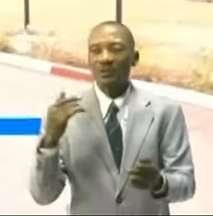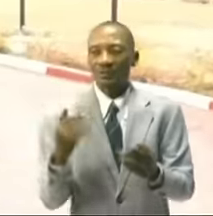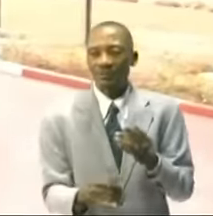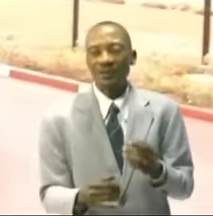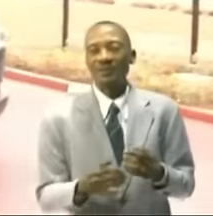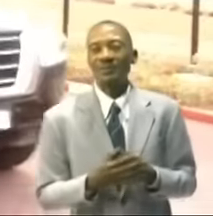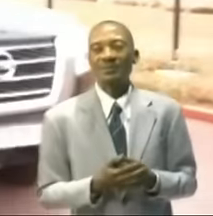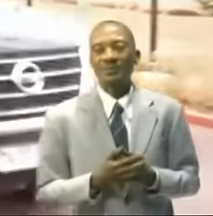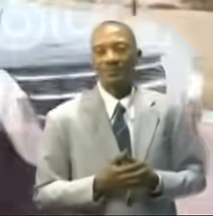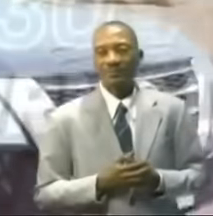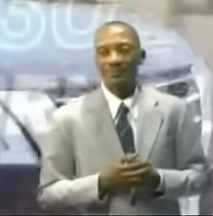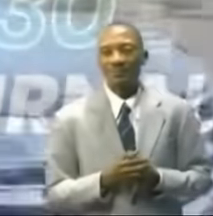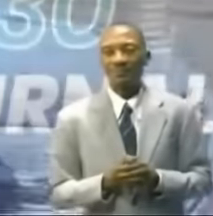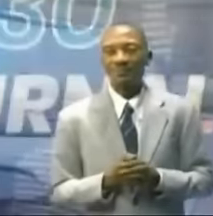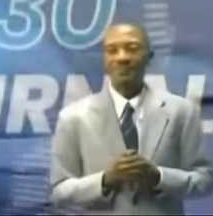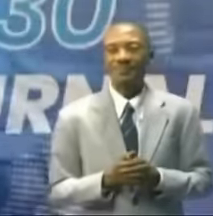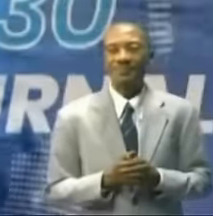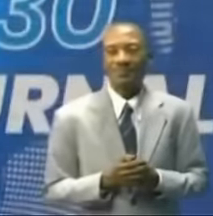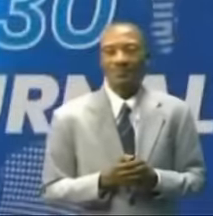africaine.